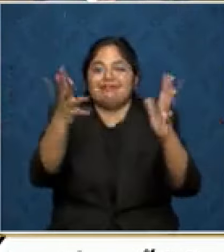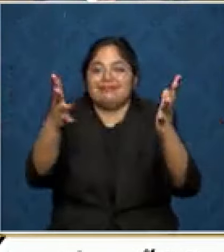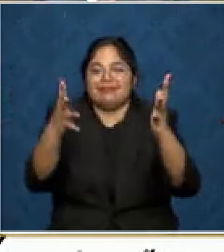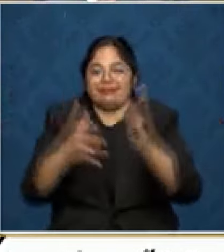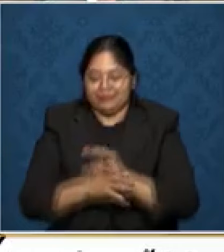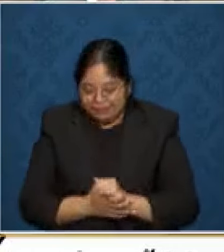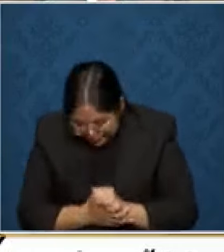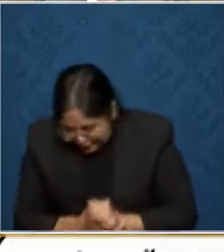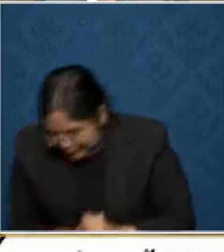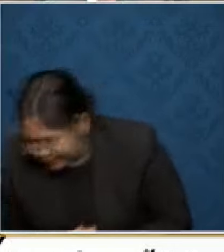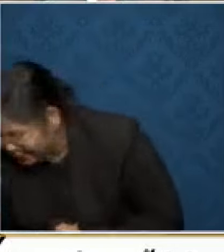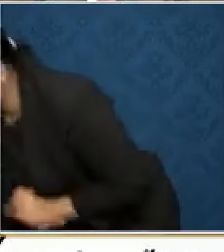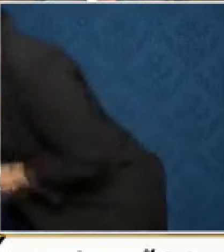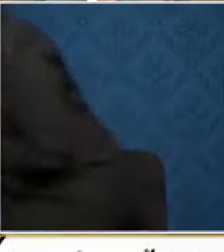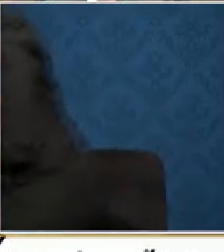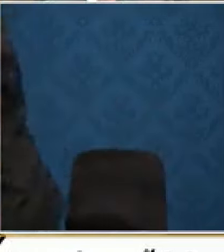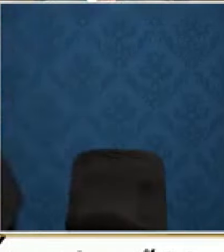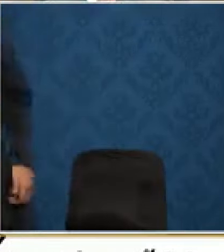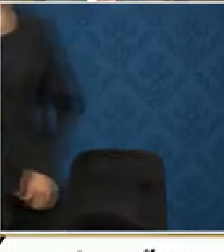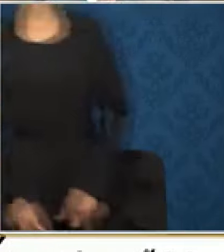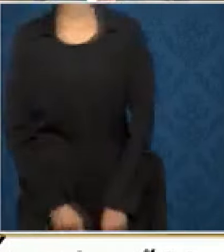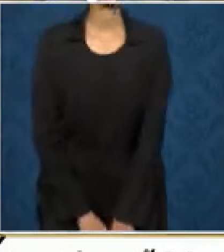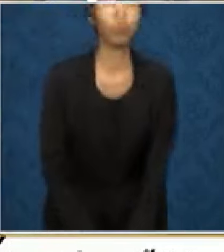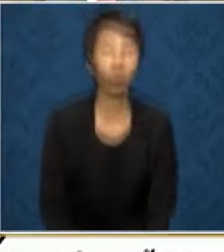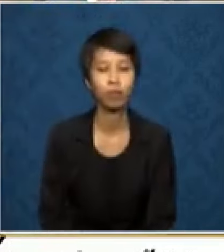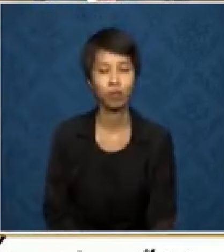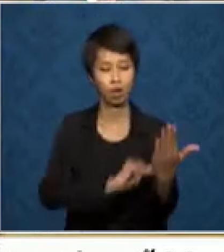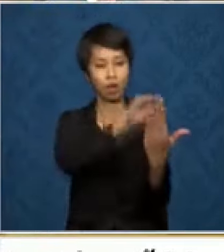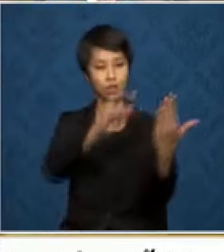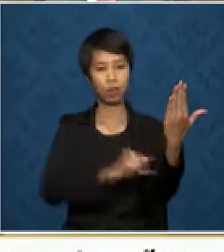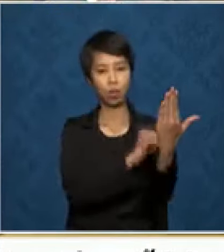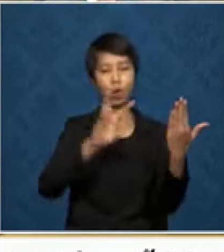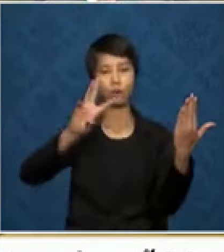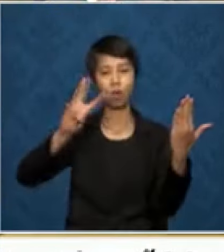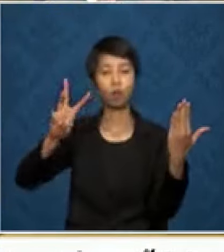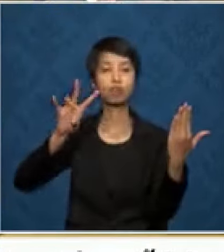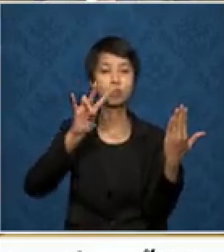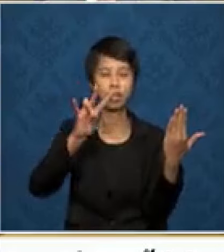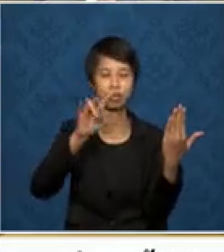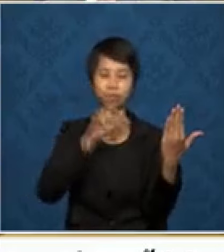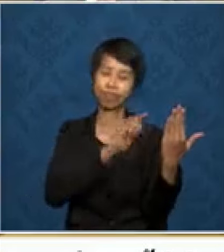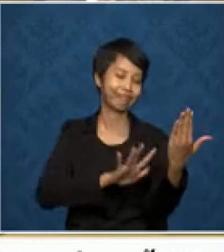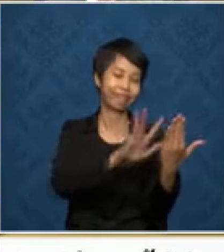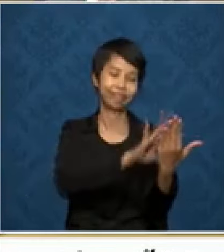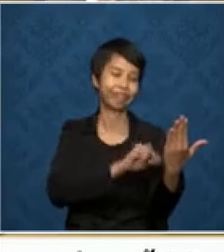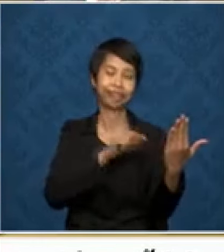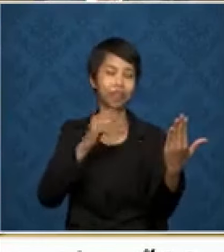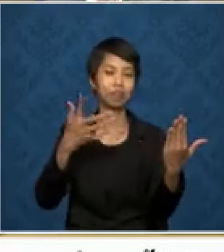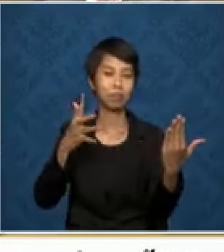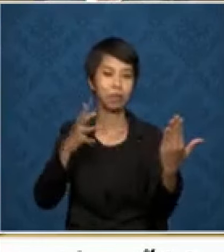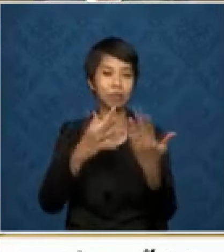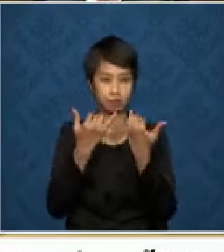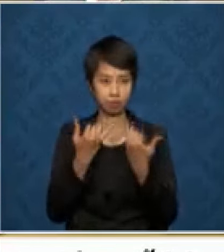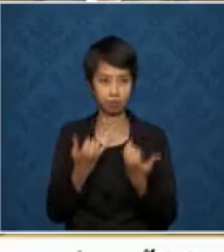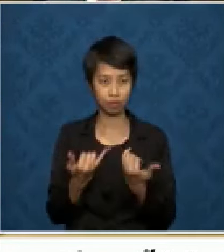ฟ้าแล้วอีก 67จังหวัดที่เหลือก็ไม่ตกเลยสักเม็ดเดียวเพราะฉะนั้นตรงนี้